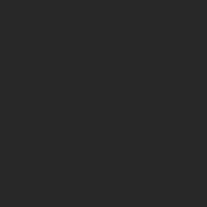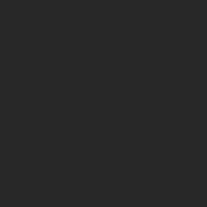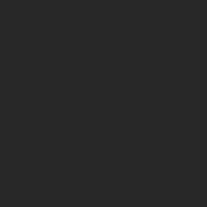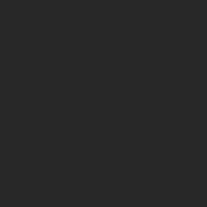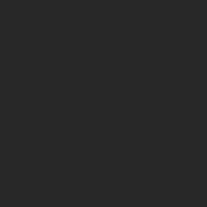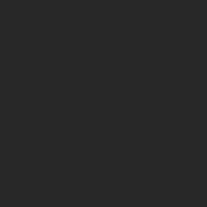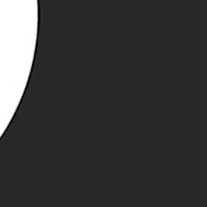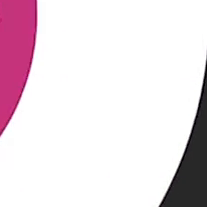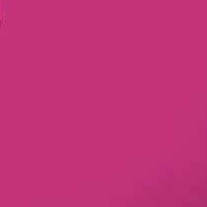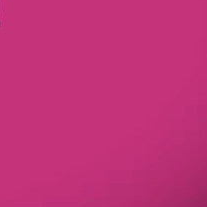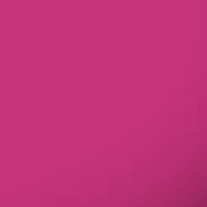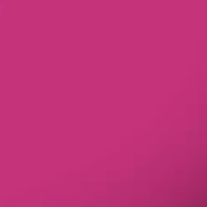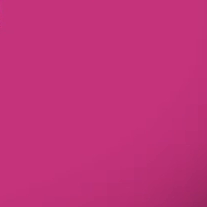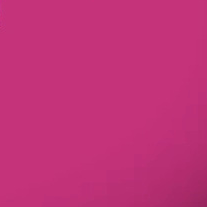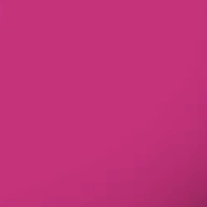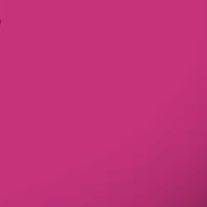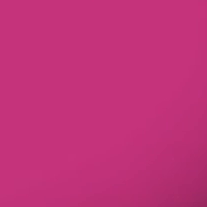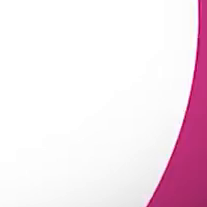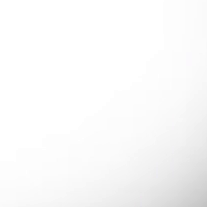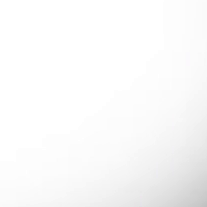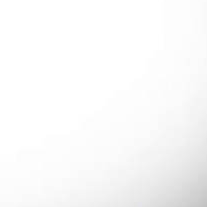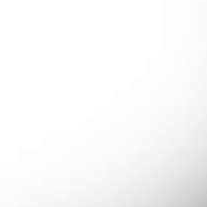Re, viss ēters ir te!